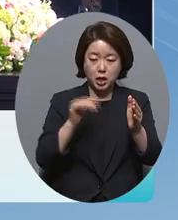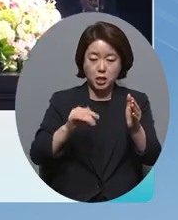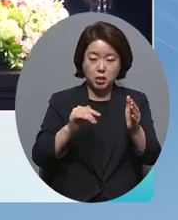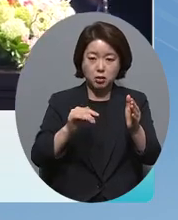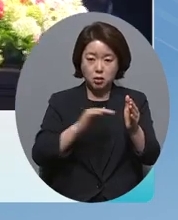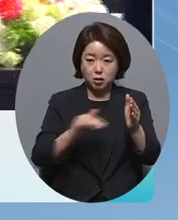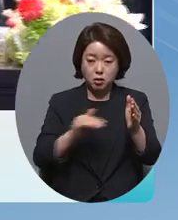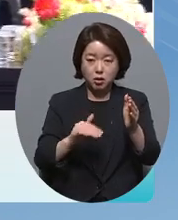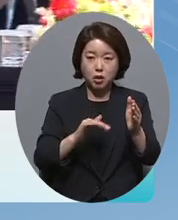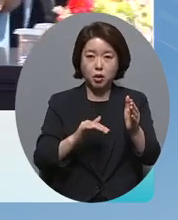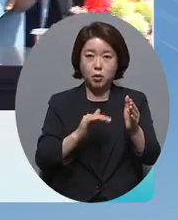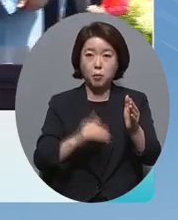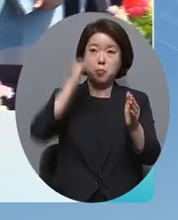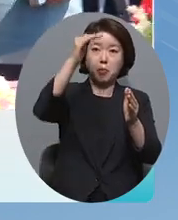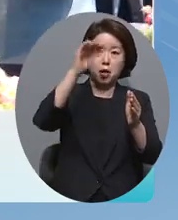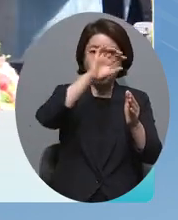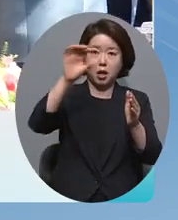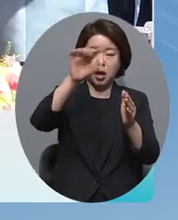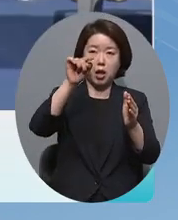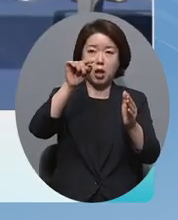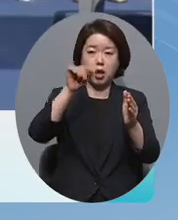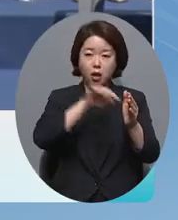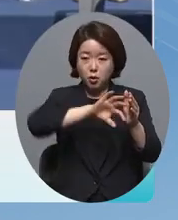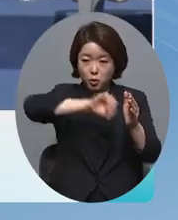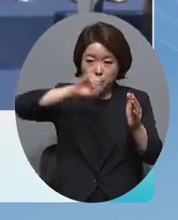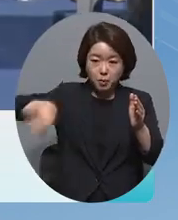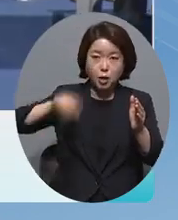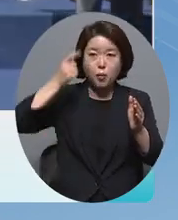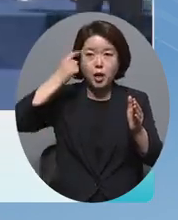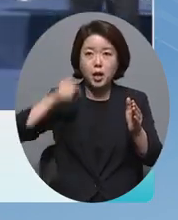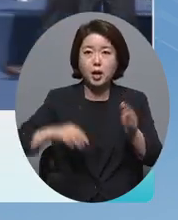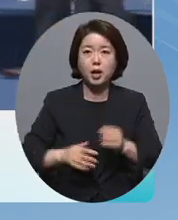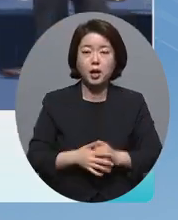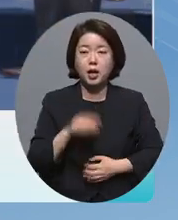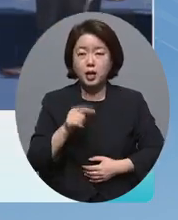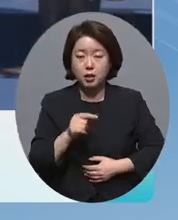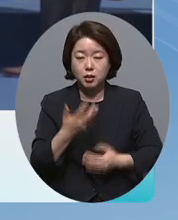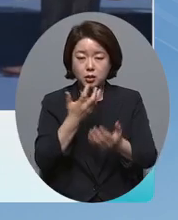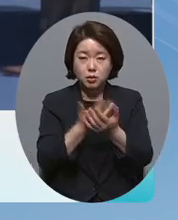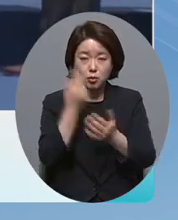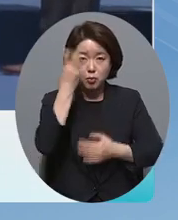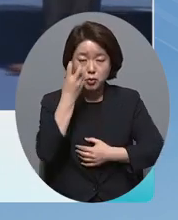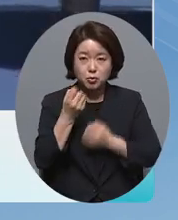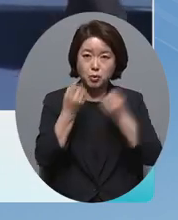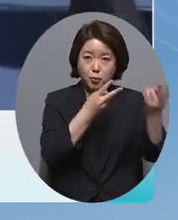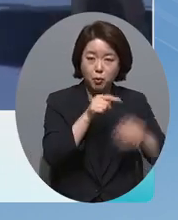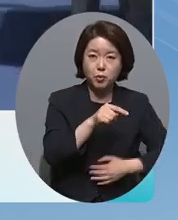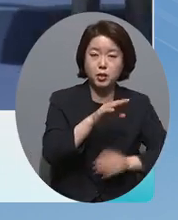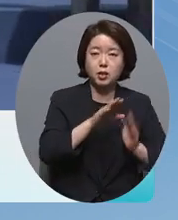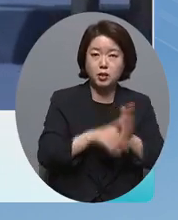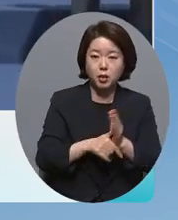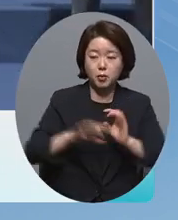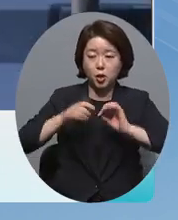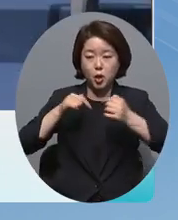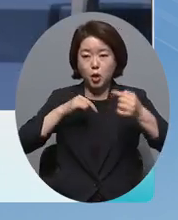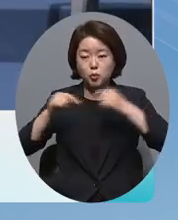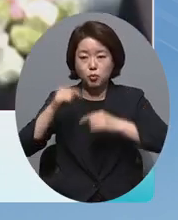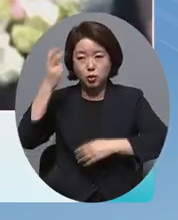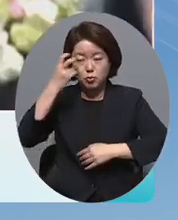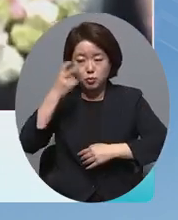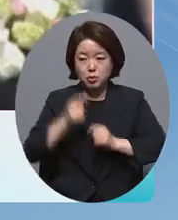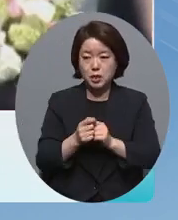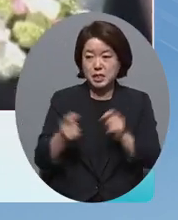이제 머리로 가느냐라는 비판이 있었던 것이고요 그러다 보니까 그리고 그 서면 조사를 통보한 시점이 사실상 국간 바로 직전이지